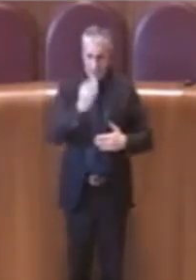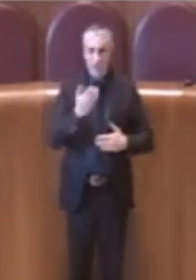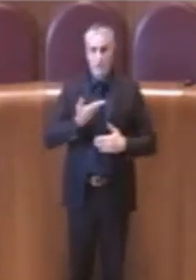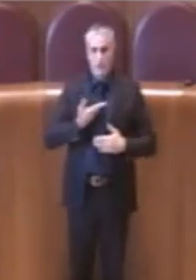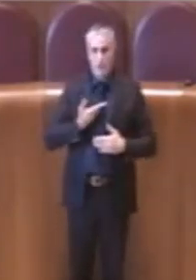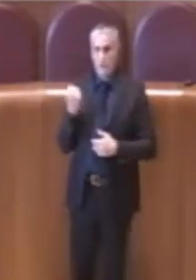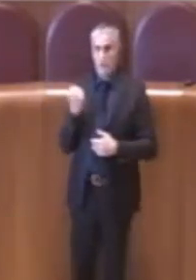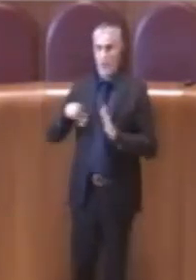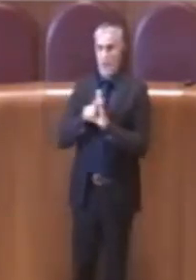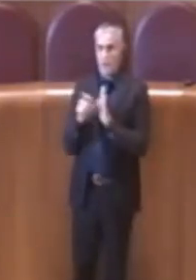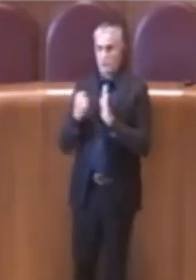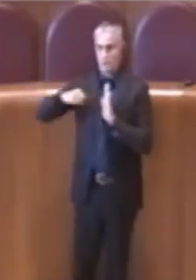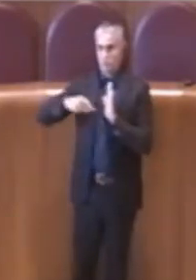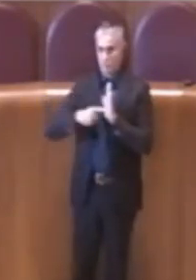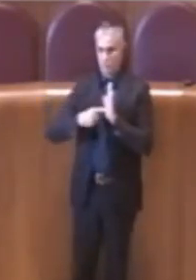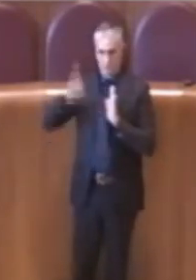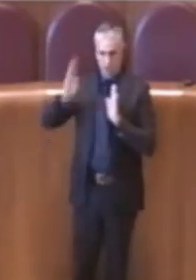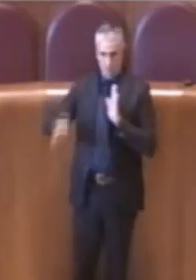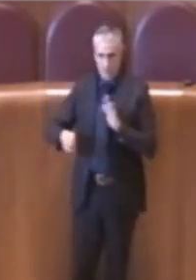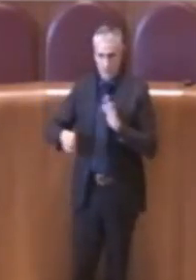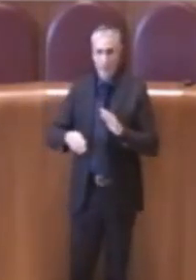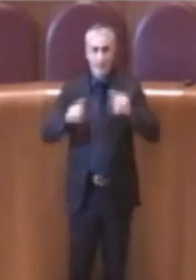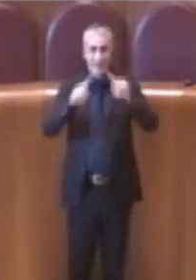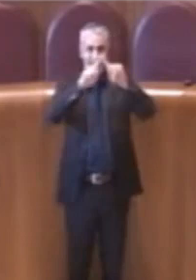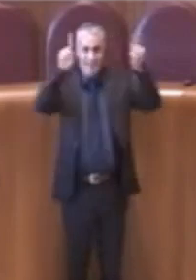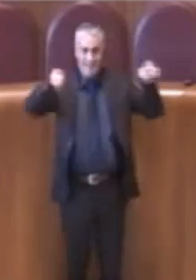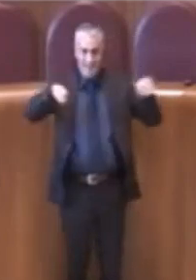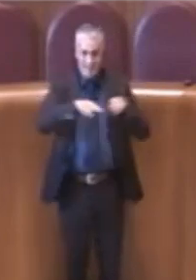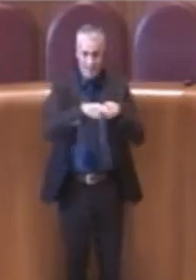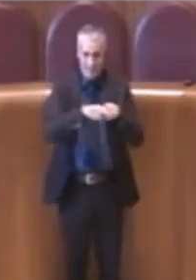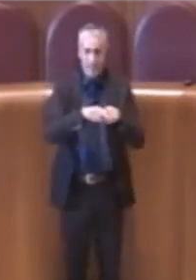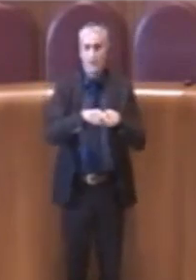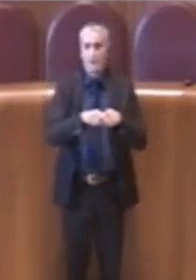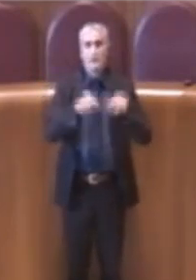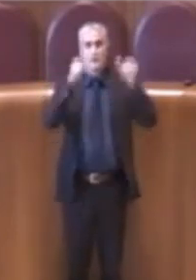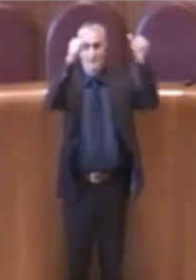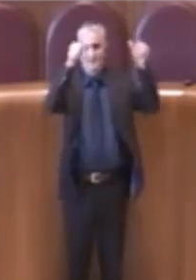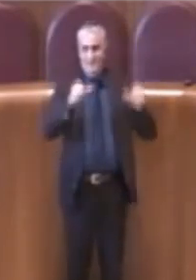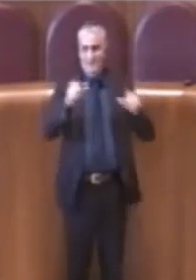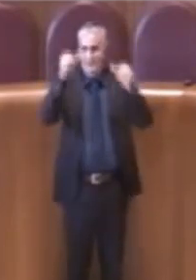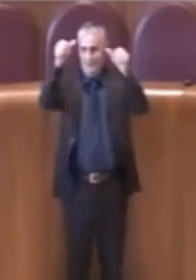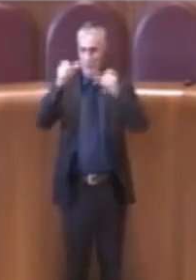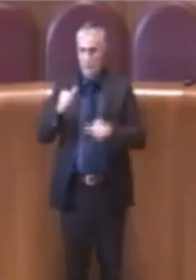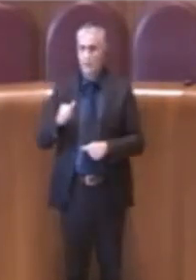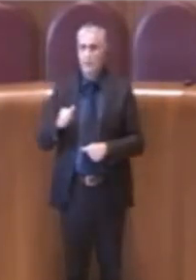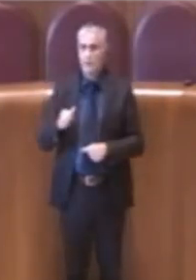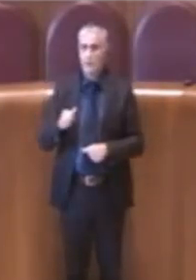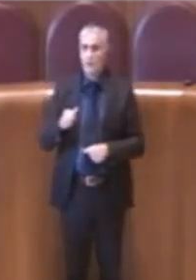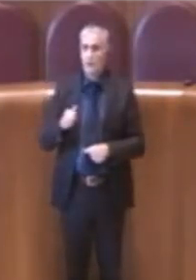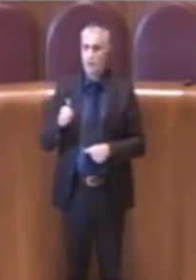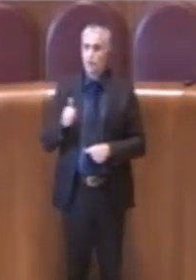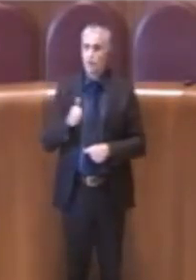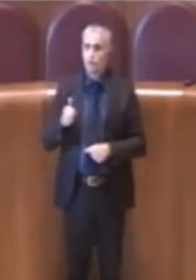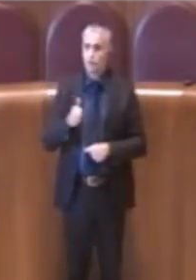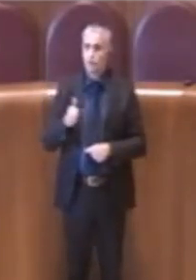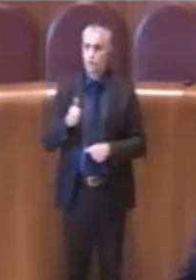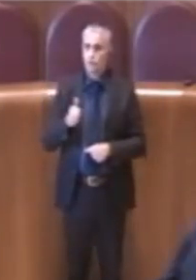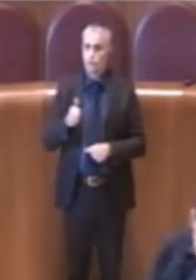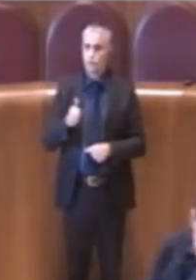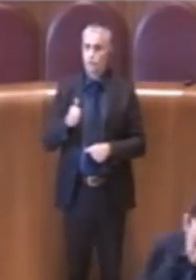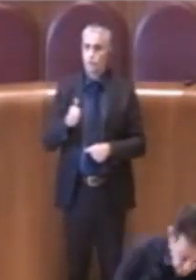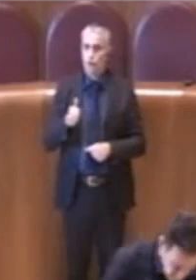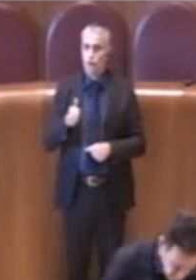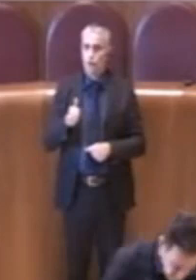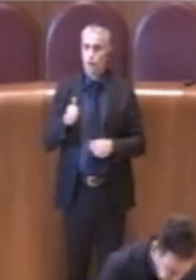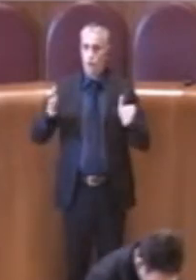Sappiamo inoltre che questi cartelli non sono sugli autobus di Roma TPL. A